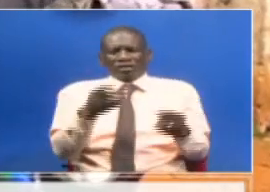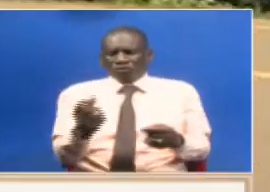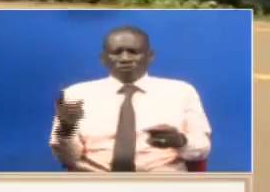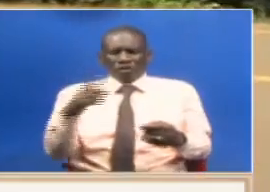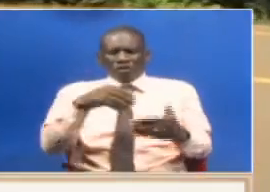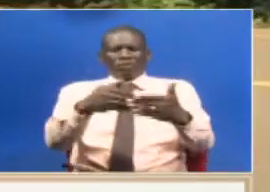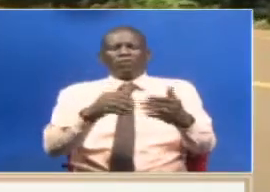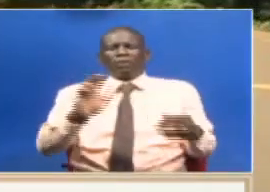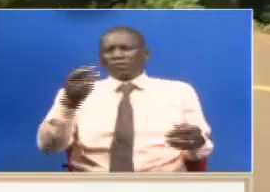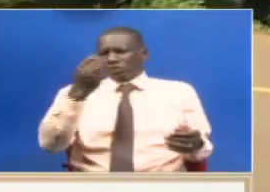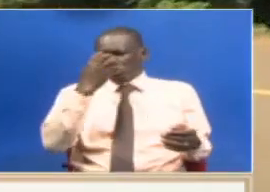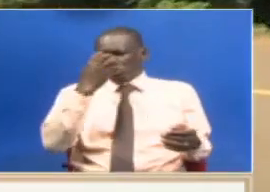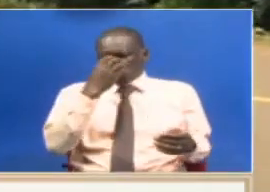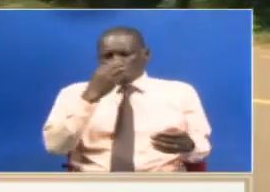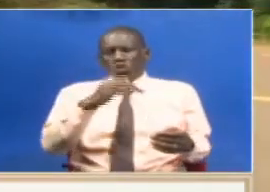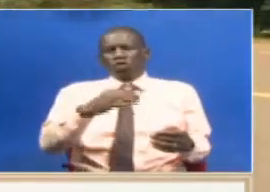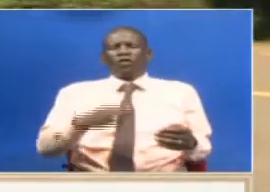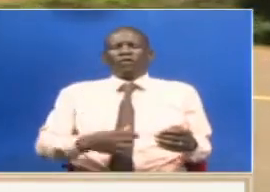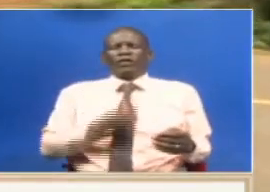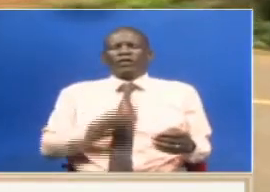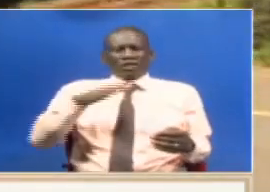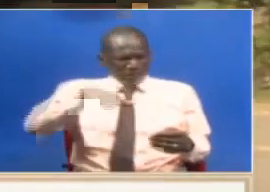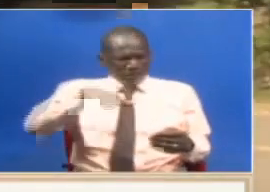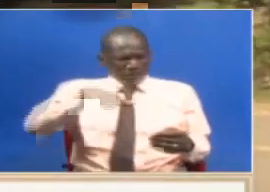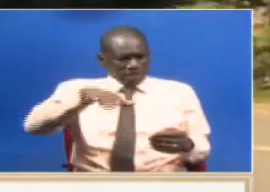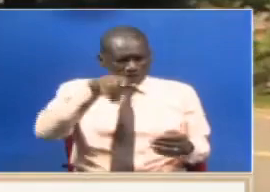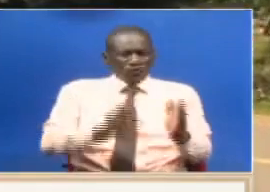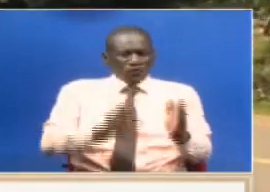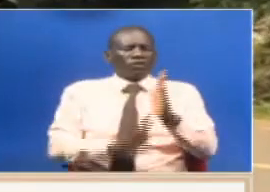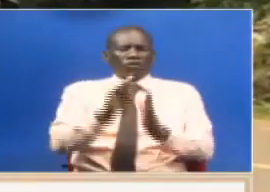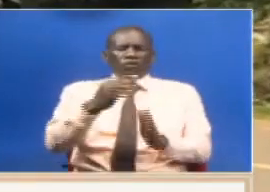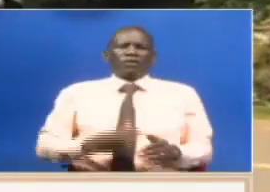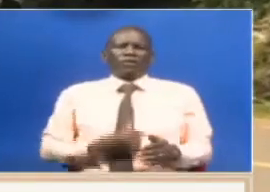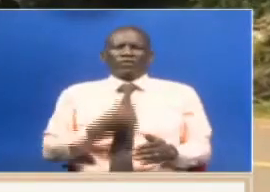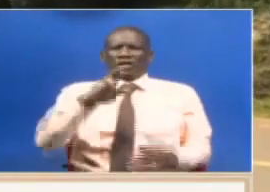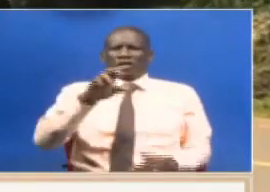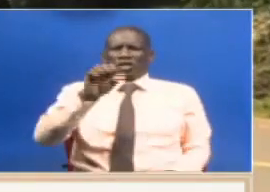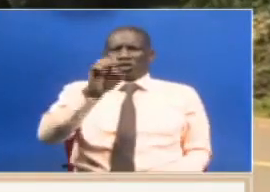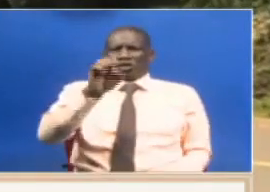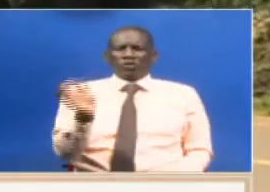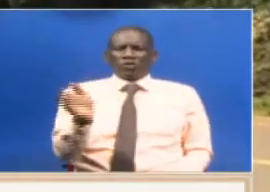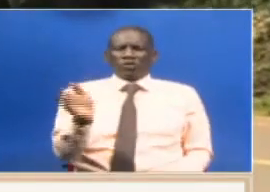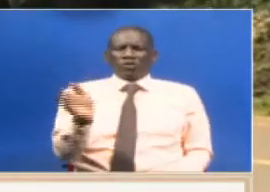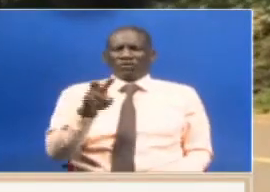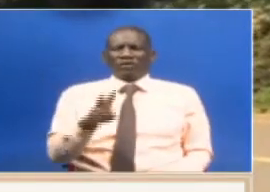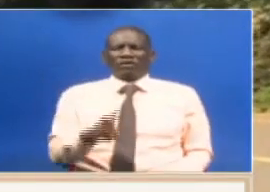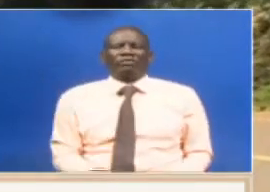Ruto kutua katika eneo hilo kwa ziara ya maendeleo. Rose Ngoe, NTV.